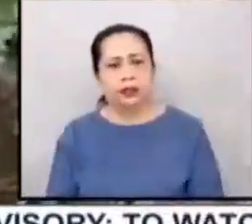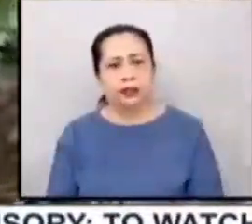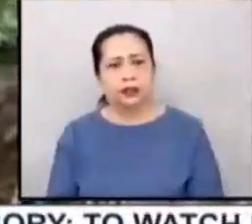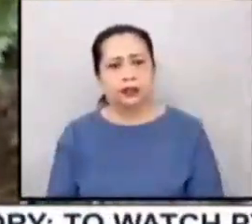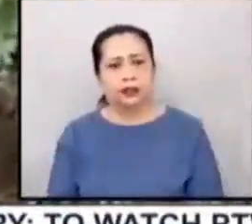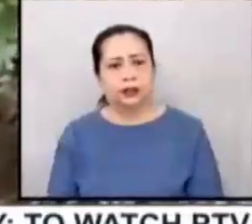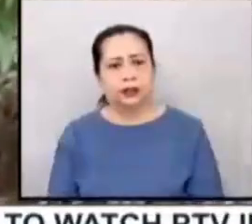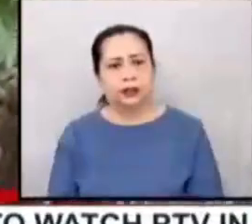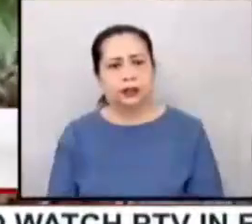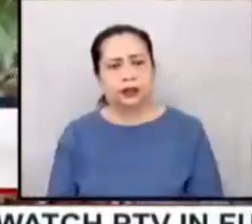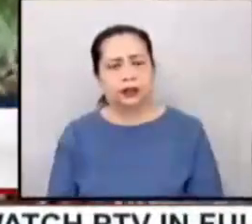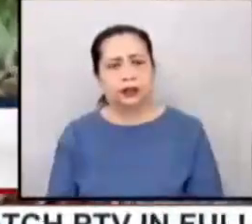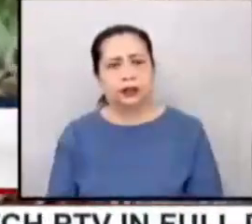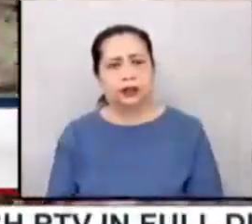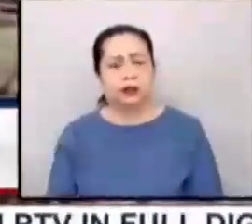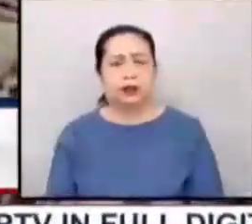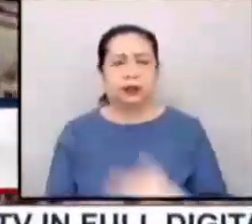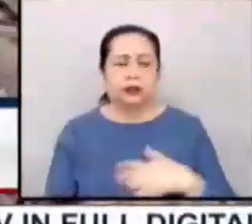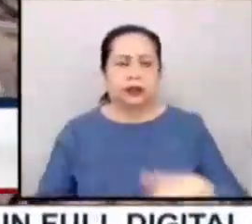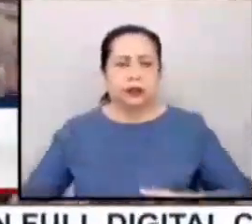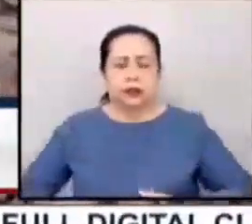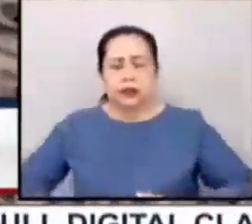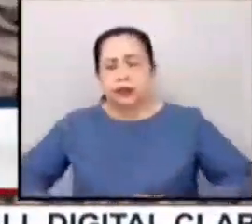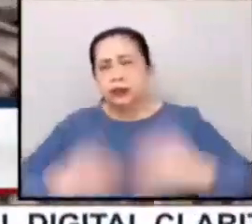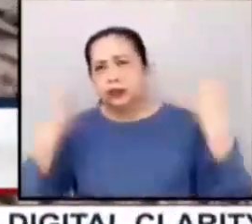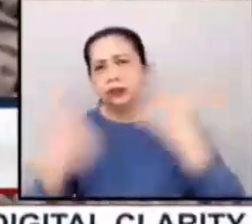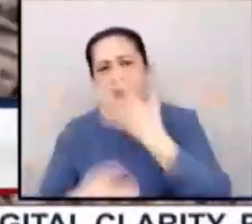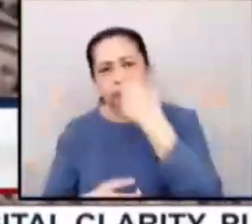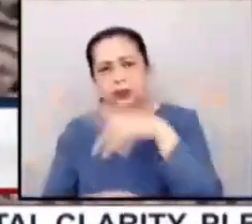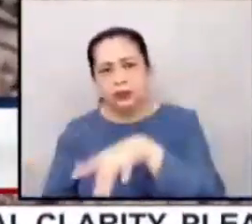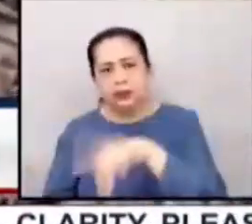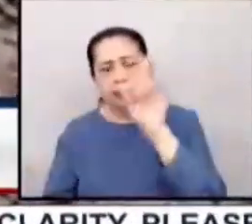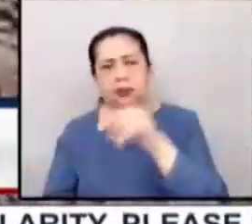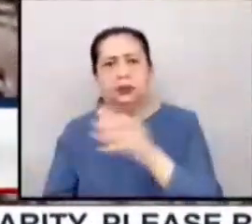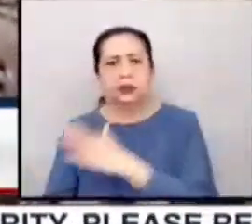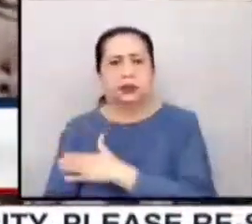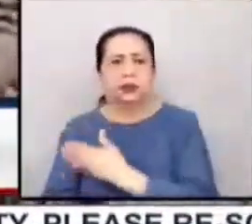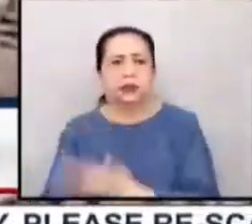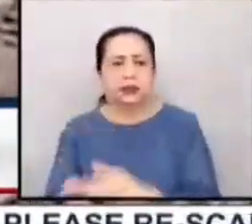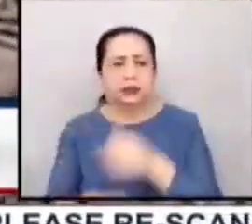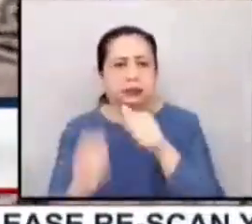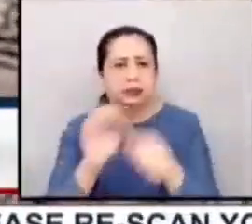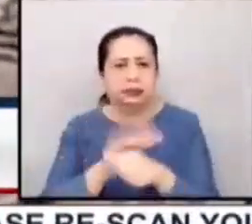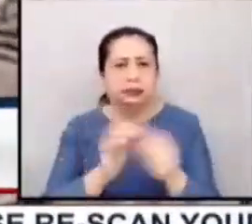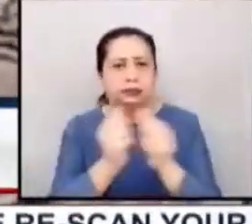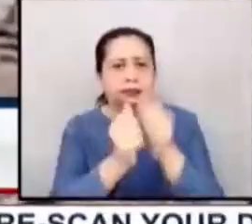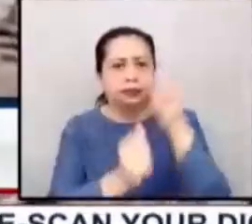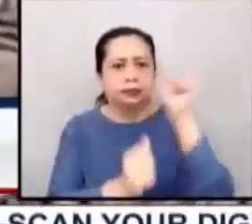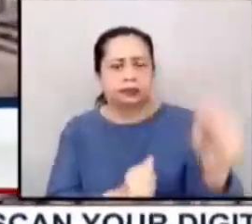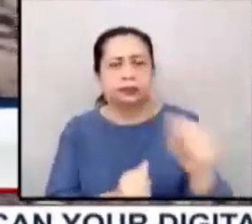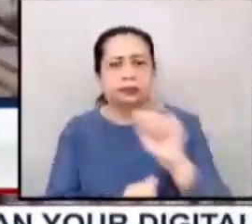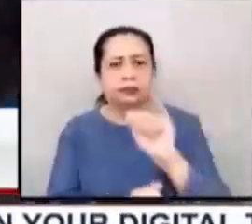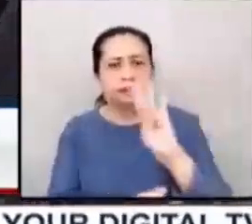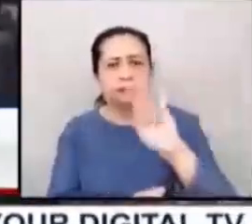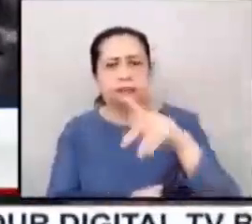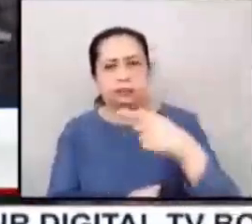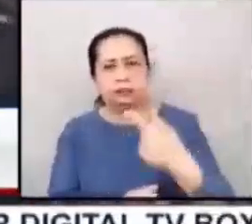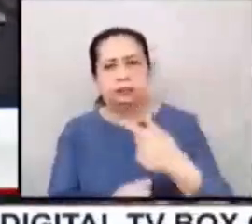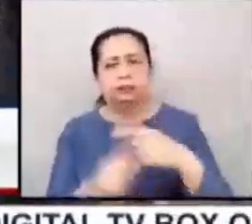Hindi na naitago ni Zandro ang kanyang galit nang matagpuan ang labi ng kanyang anak sa liblib na bahagi ng barangay Ipag sa Mariveles, Bataan